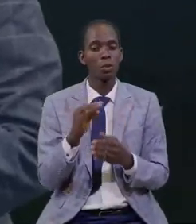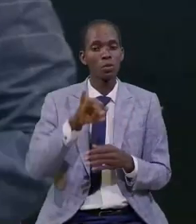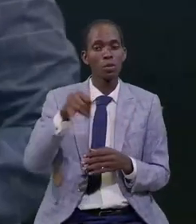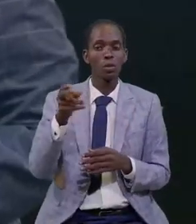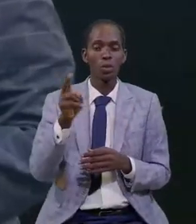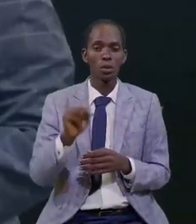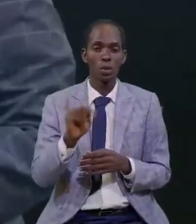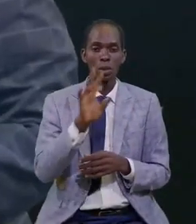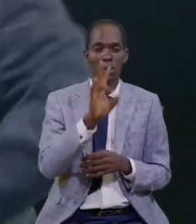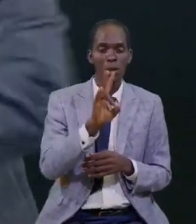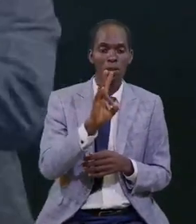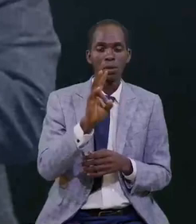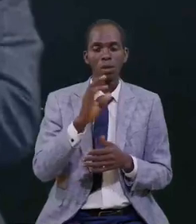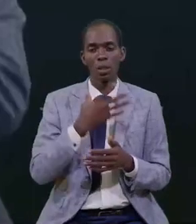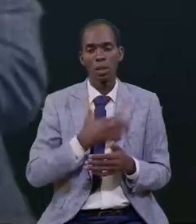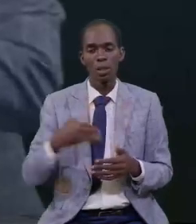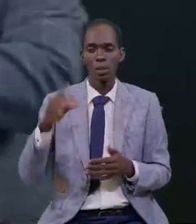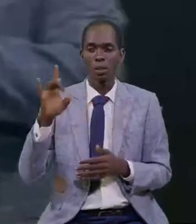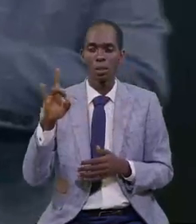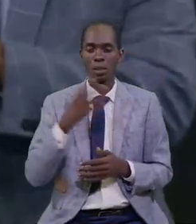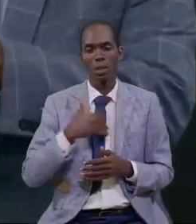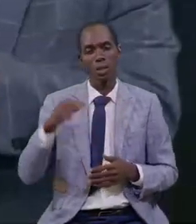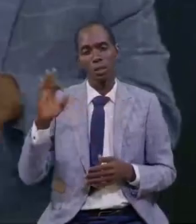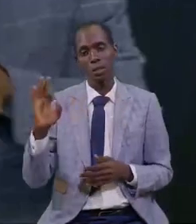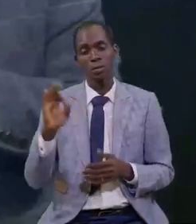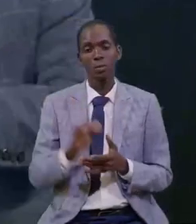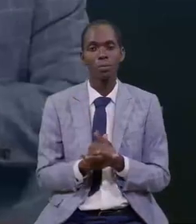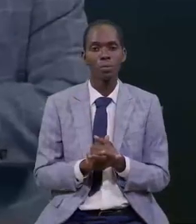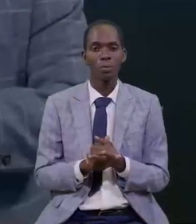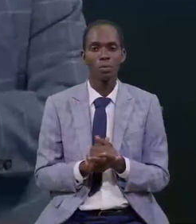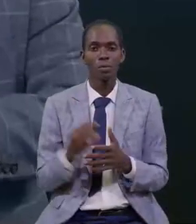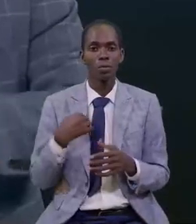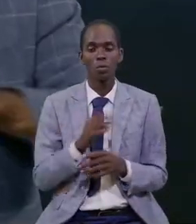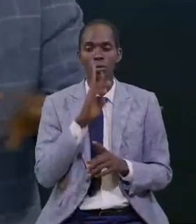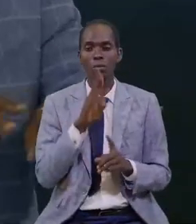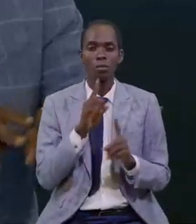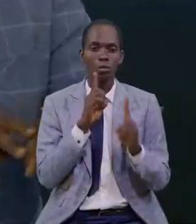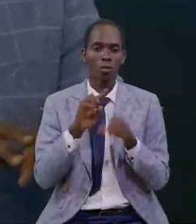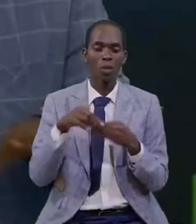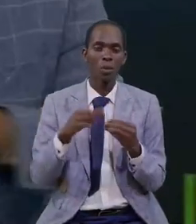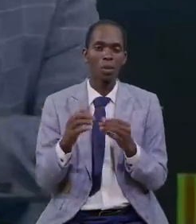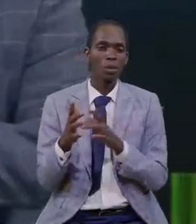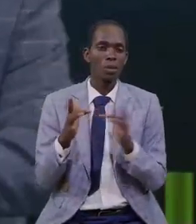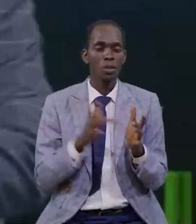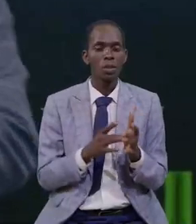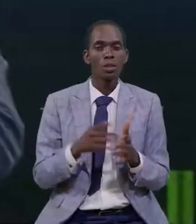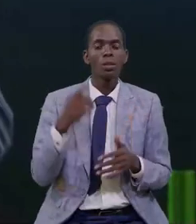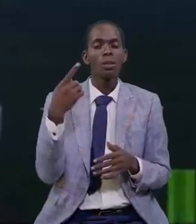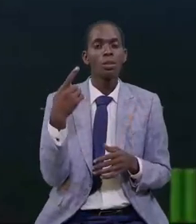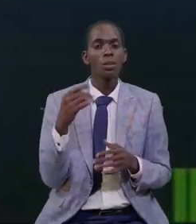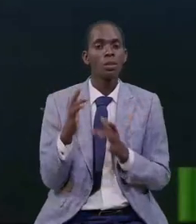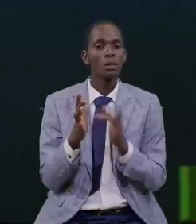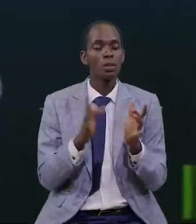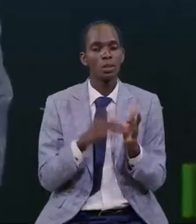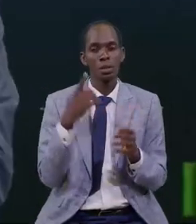et Jean chapitre 9 nous parlons de Jésus la source de plénitude de